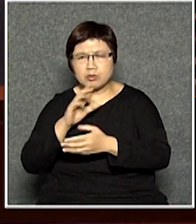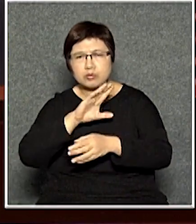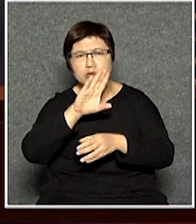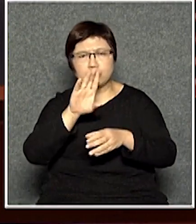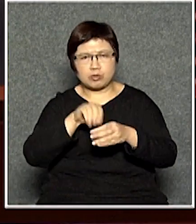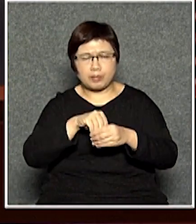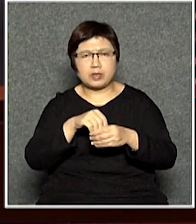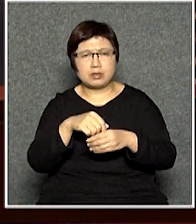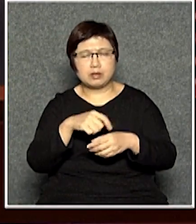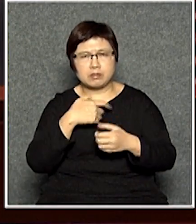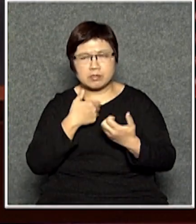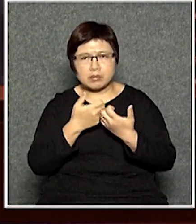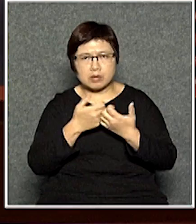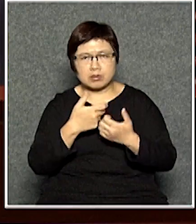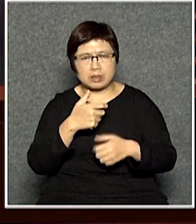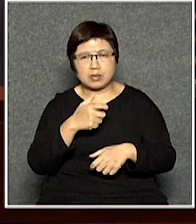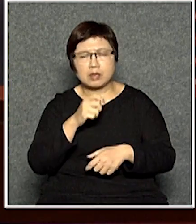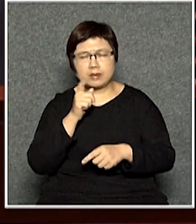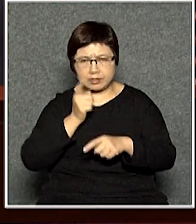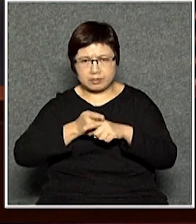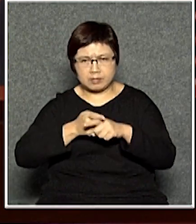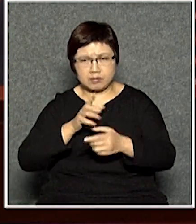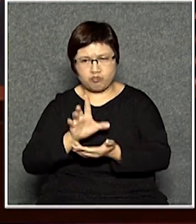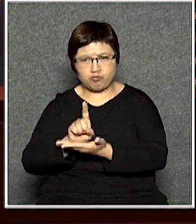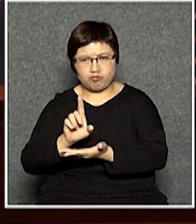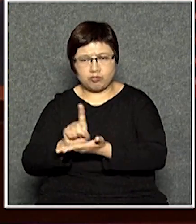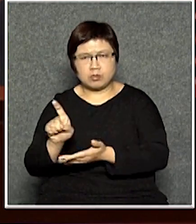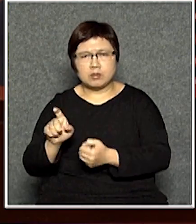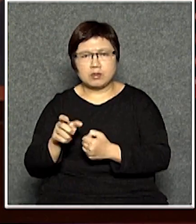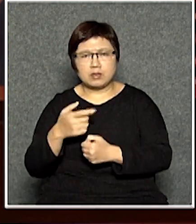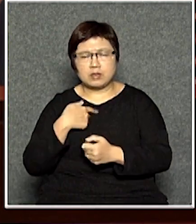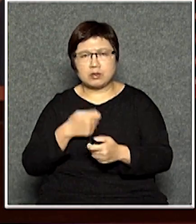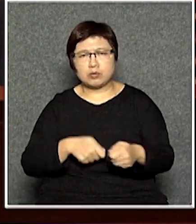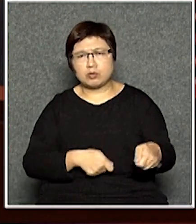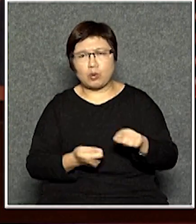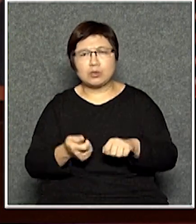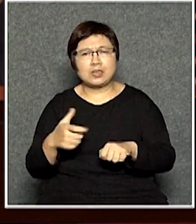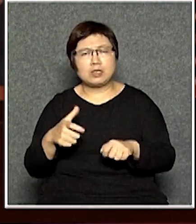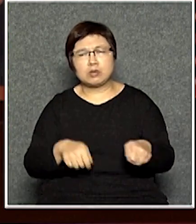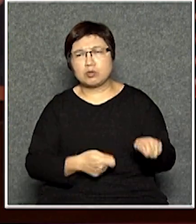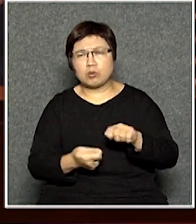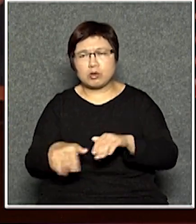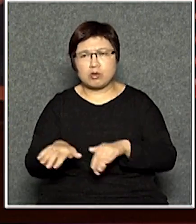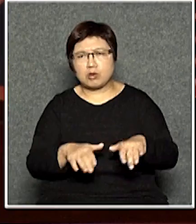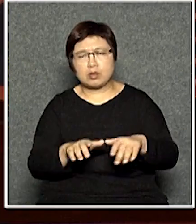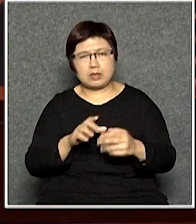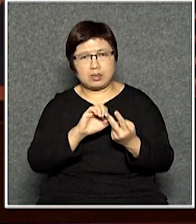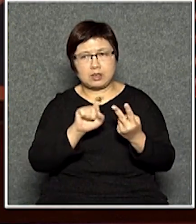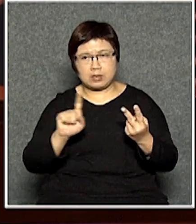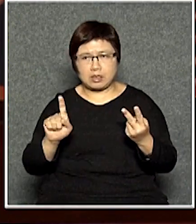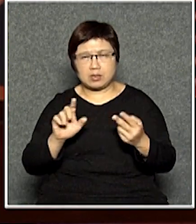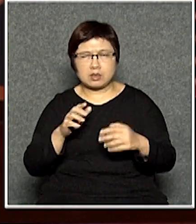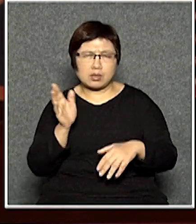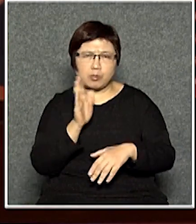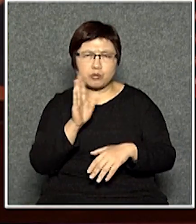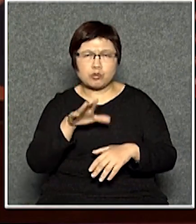個是事實，每年我們差不多是要倒錢落海，正如剛才說，除了2011年我們差不多用足8